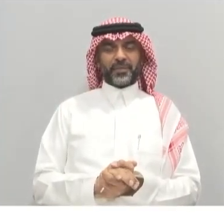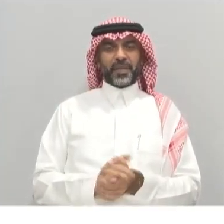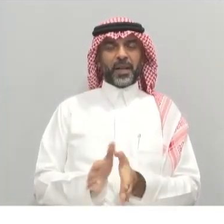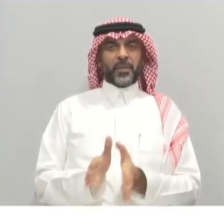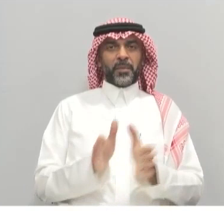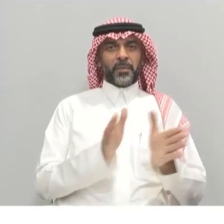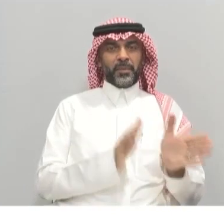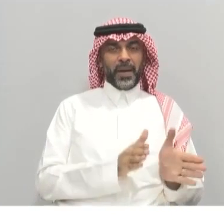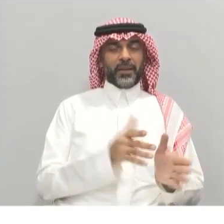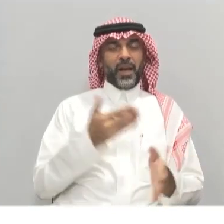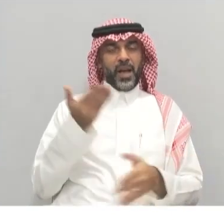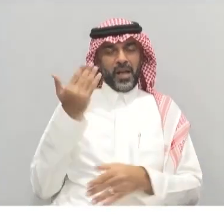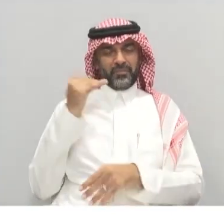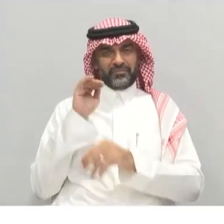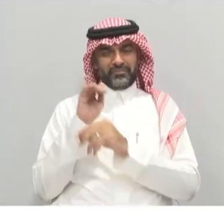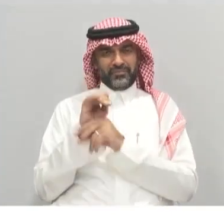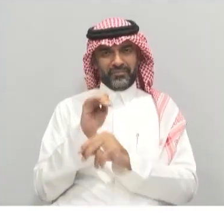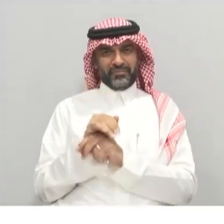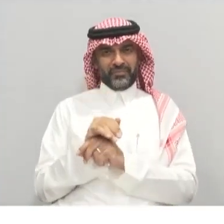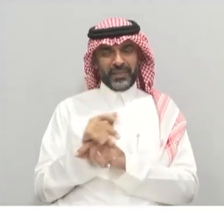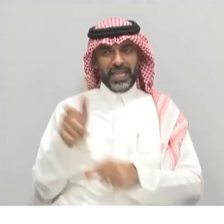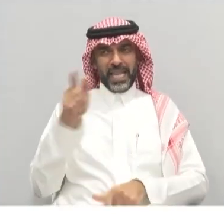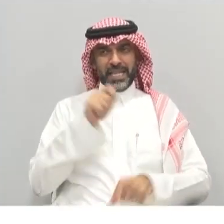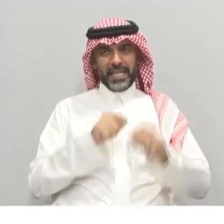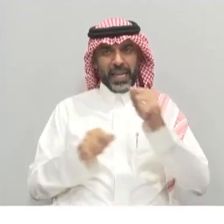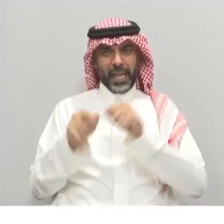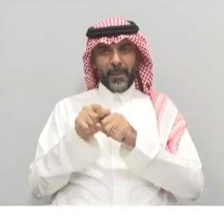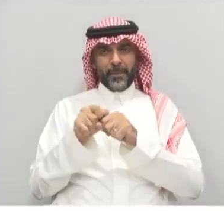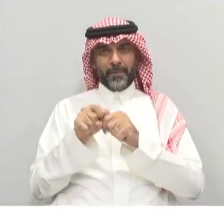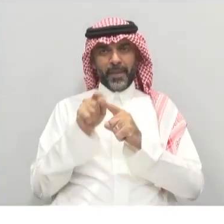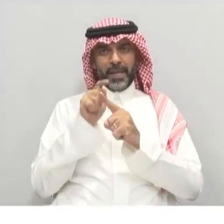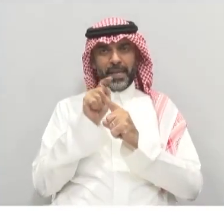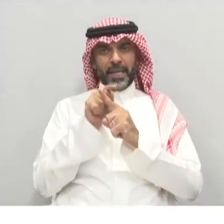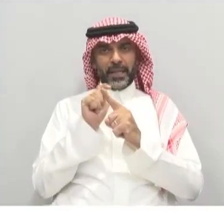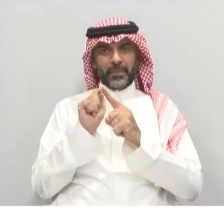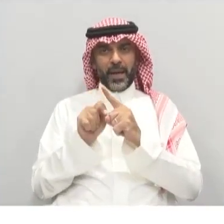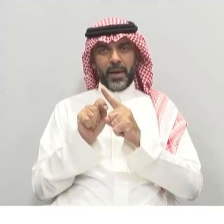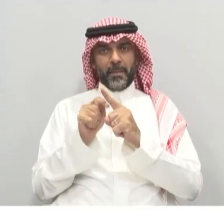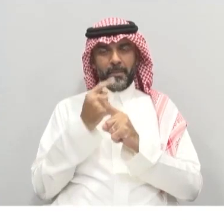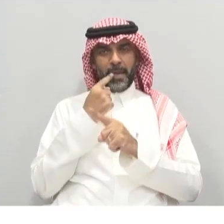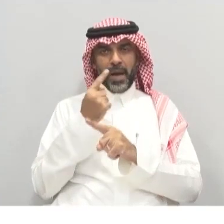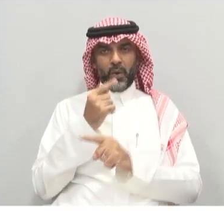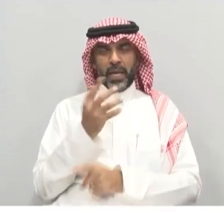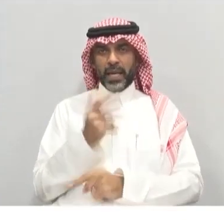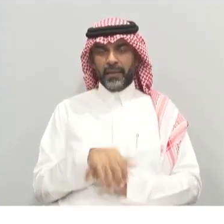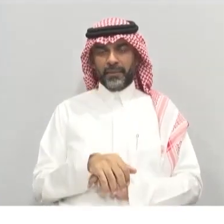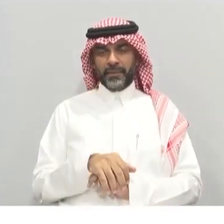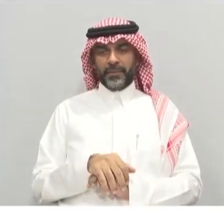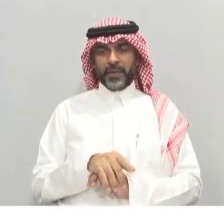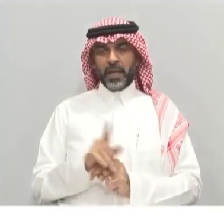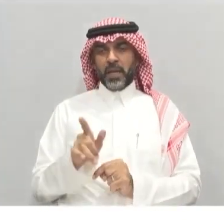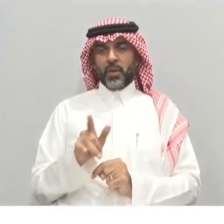ايضا ذكرنا في استخدام النسب المئويه ذكرنا ان النسبه المئويه هي طريقه